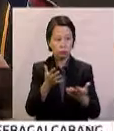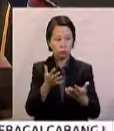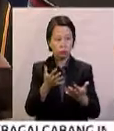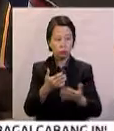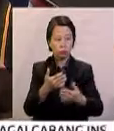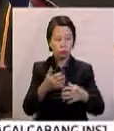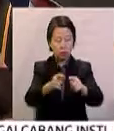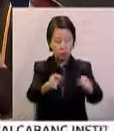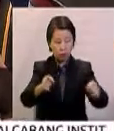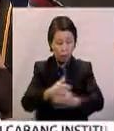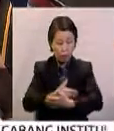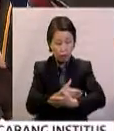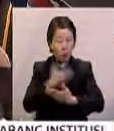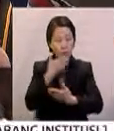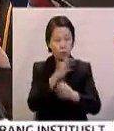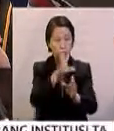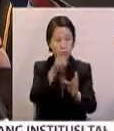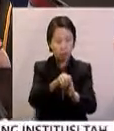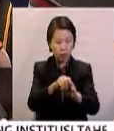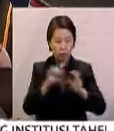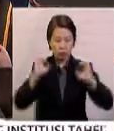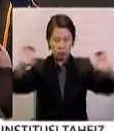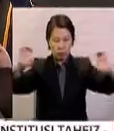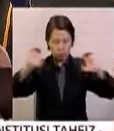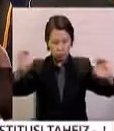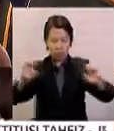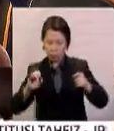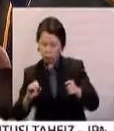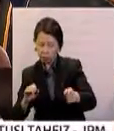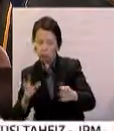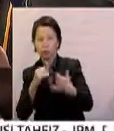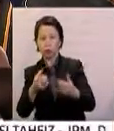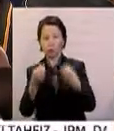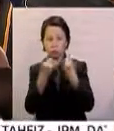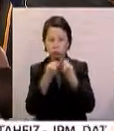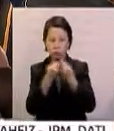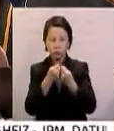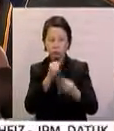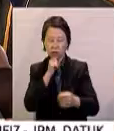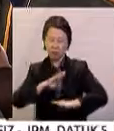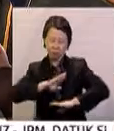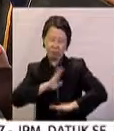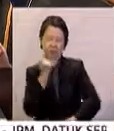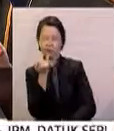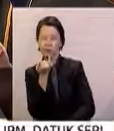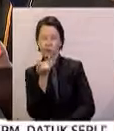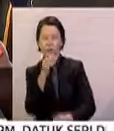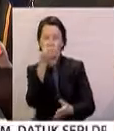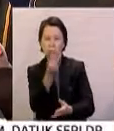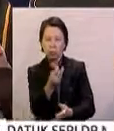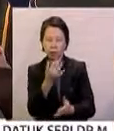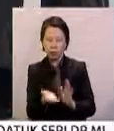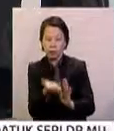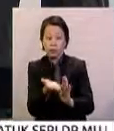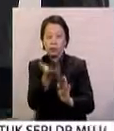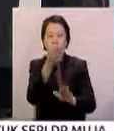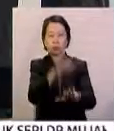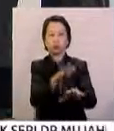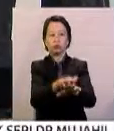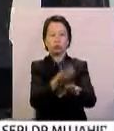keterlibatan anak muda dalam sukan, kecergasan mereka. Dan sekarang ini pada kadar yang tidak begitu memuaskan, kita nak cuba naikkan sebanyak